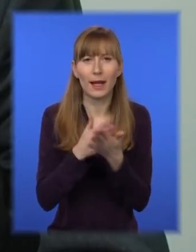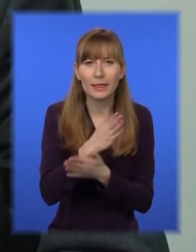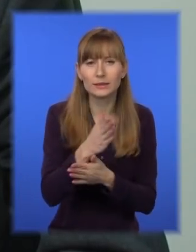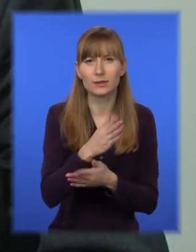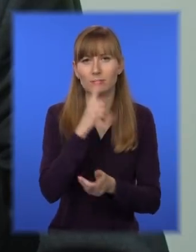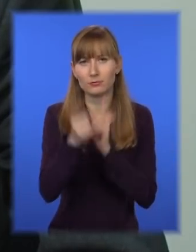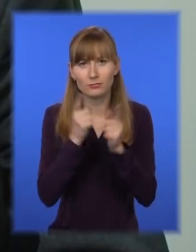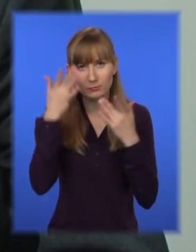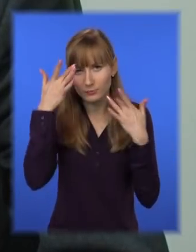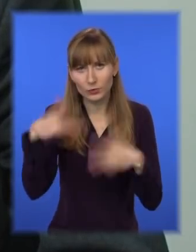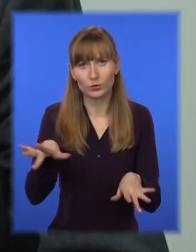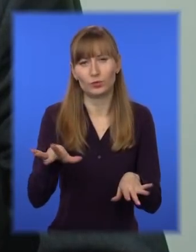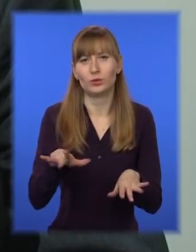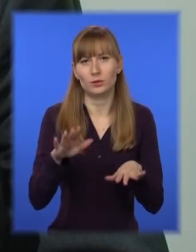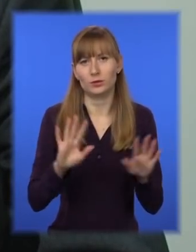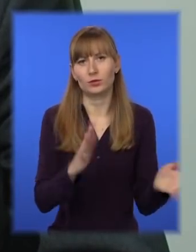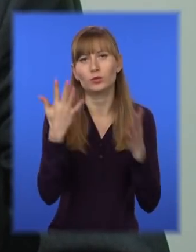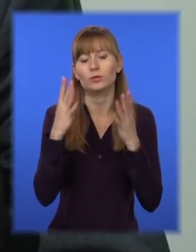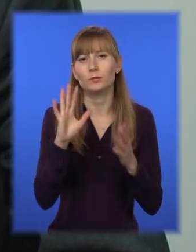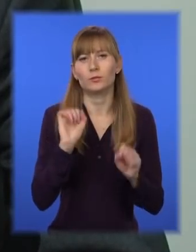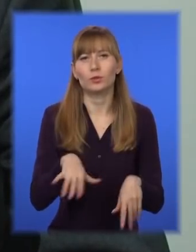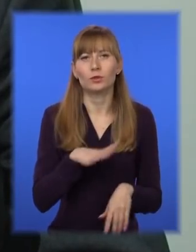замахів, ну, таких непрогнозованих подій.